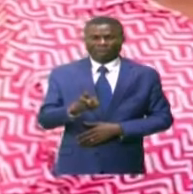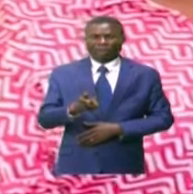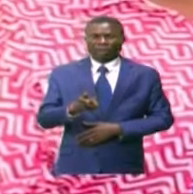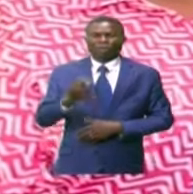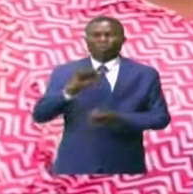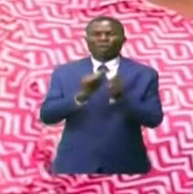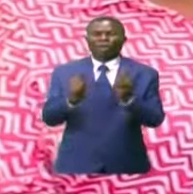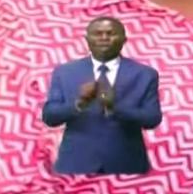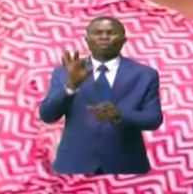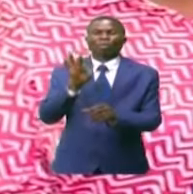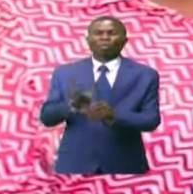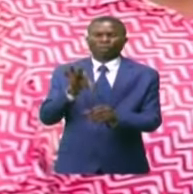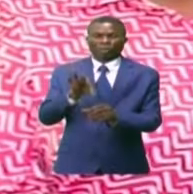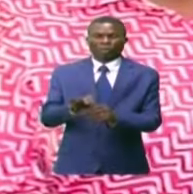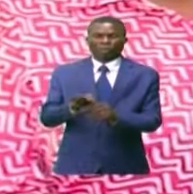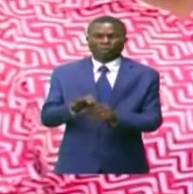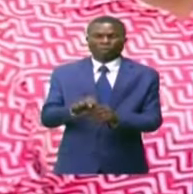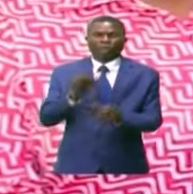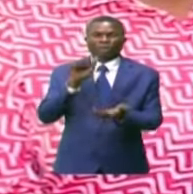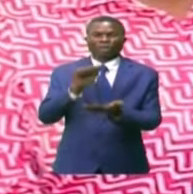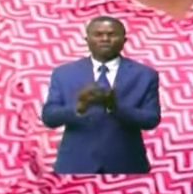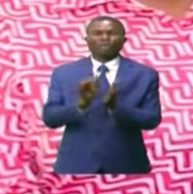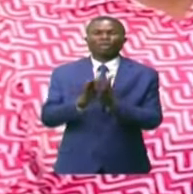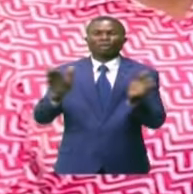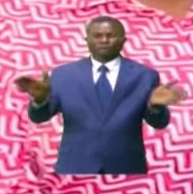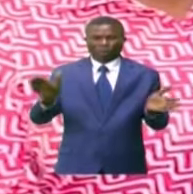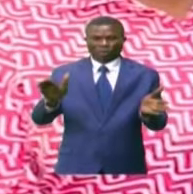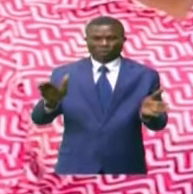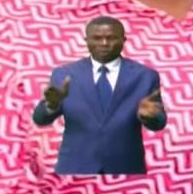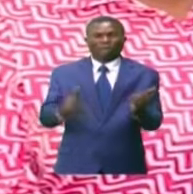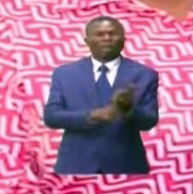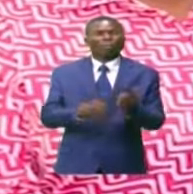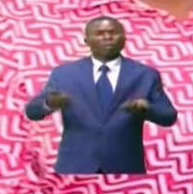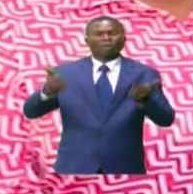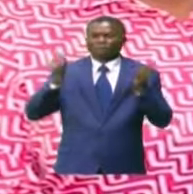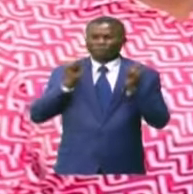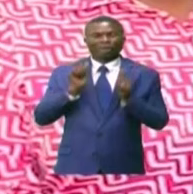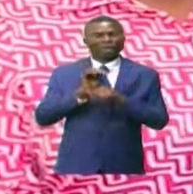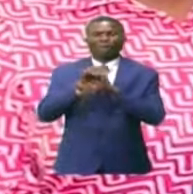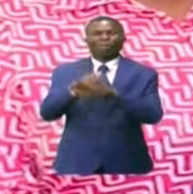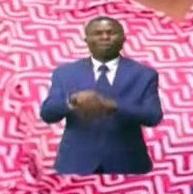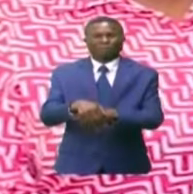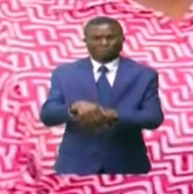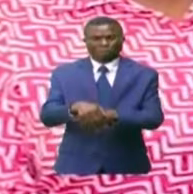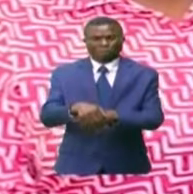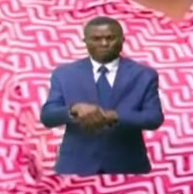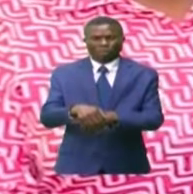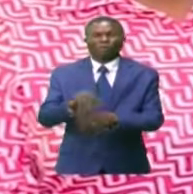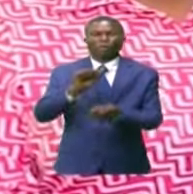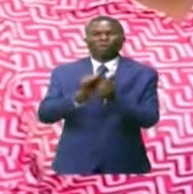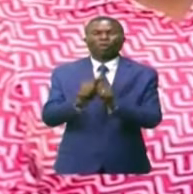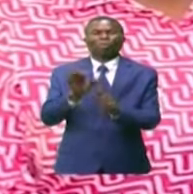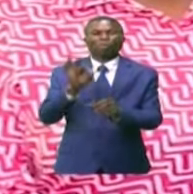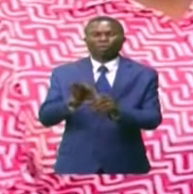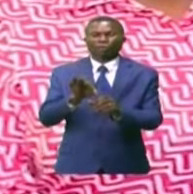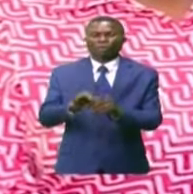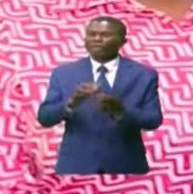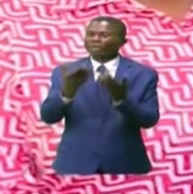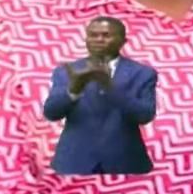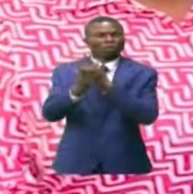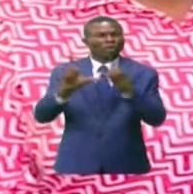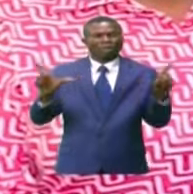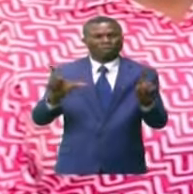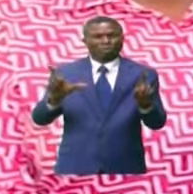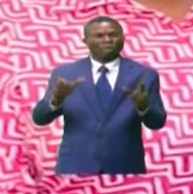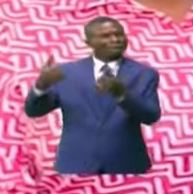processus électoral est inclusif. Ceux qui n'ont pas voulu venir participer au processus, ils sont libres